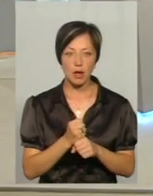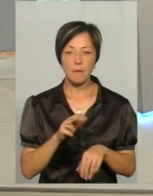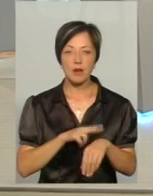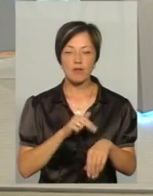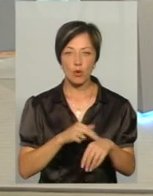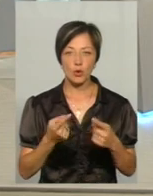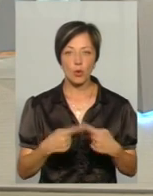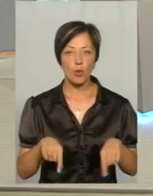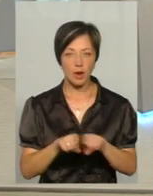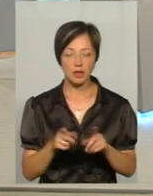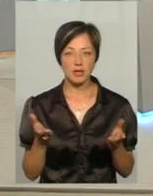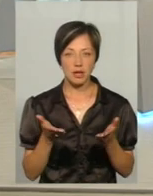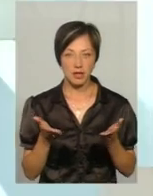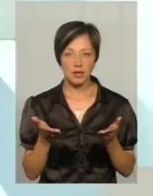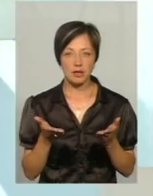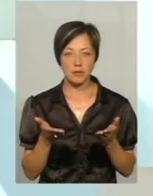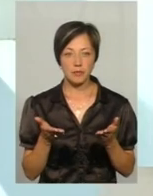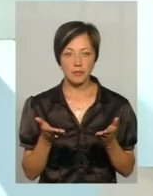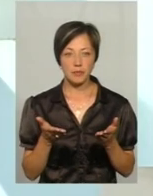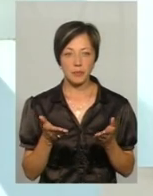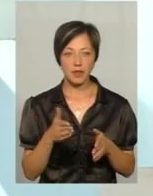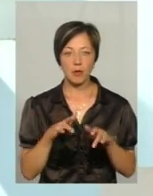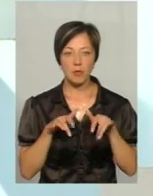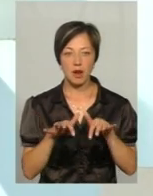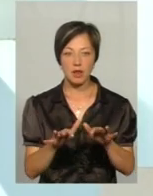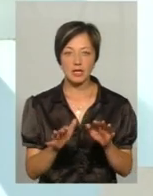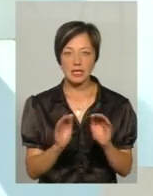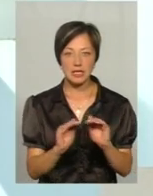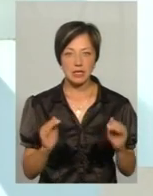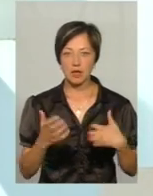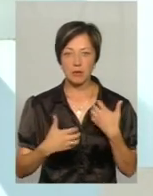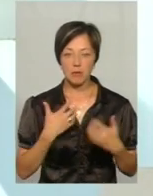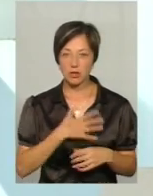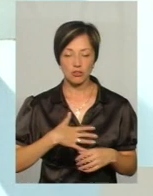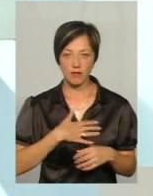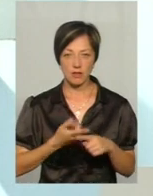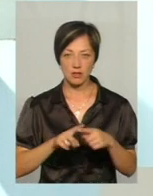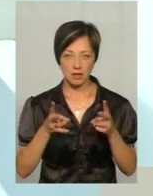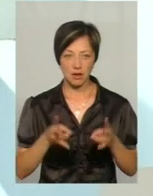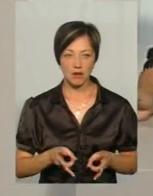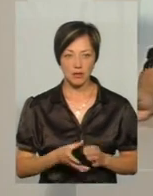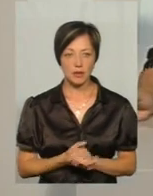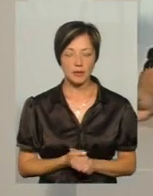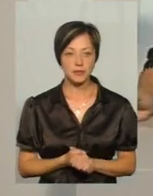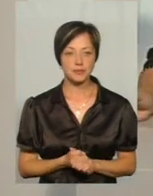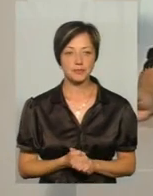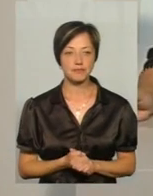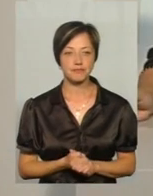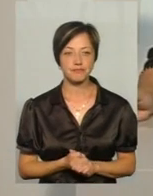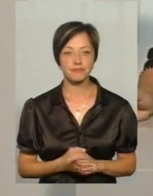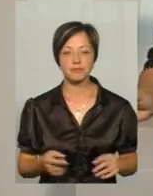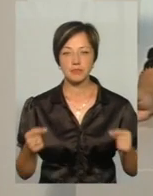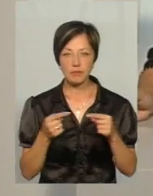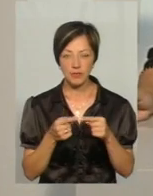правоохоронні органи, які, ну, так якось провели цю операцію, що ці діти не пережили цієї травми такої, так, та глибинної. І відповідно